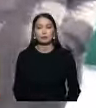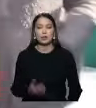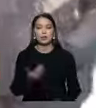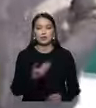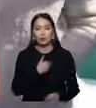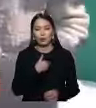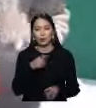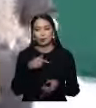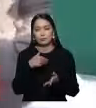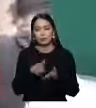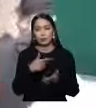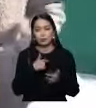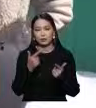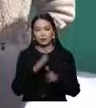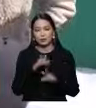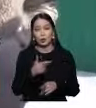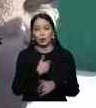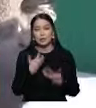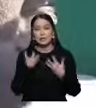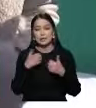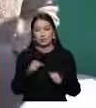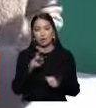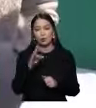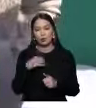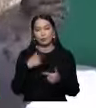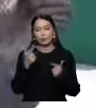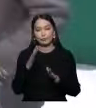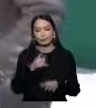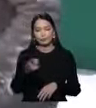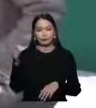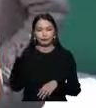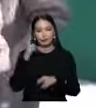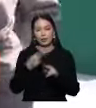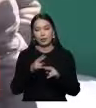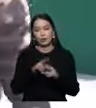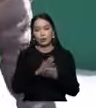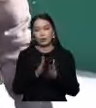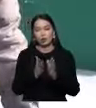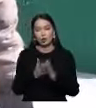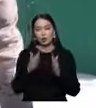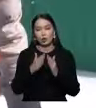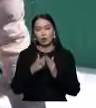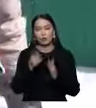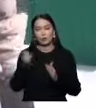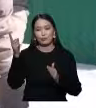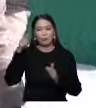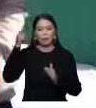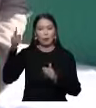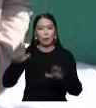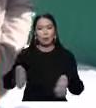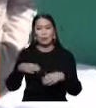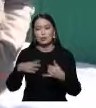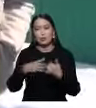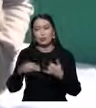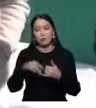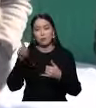единственное, что есть у нас, сохраненное. Они уже там трассу пустили, дома, самозахваты построили. Почему